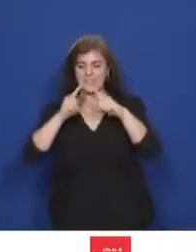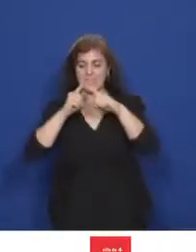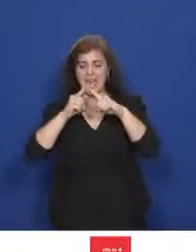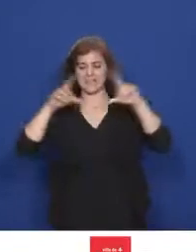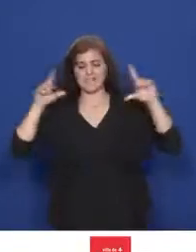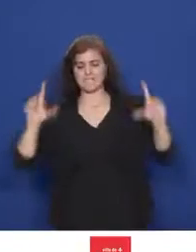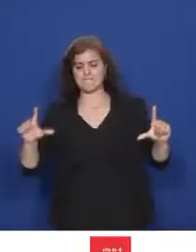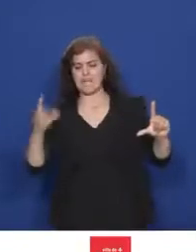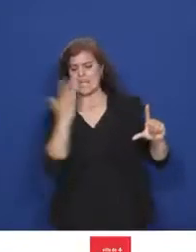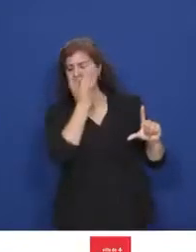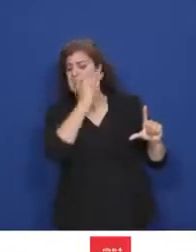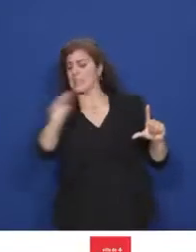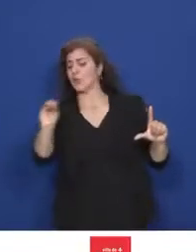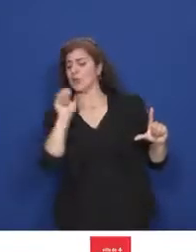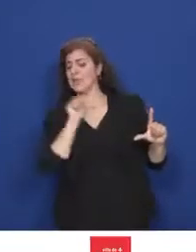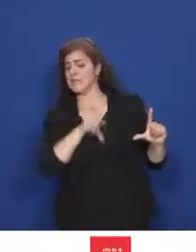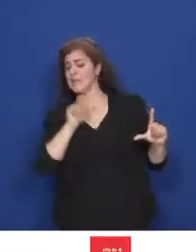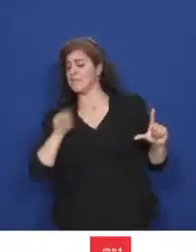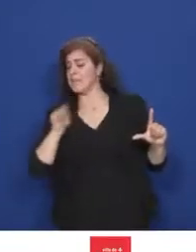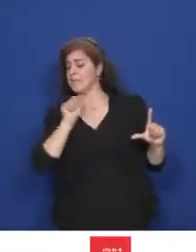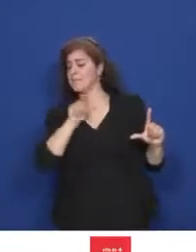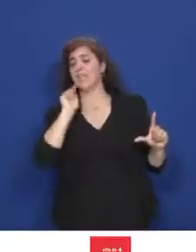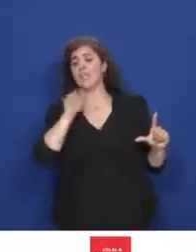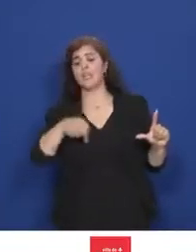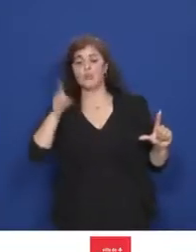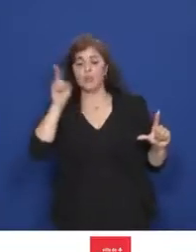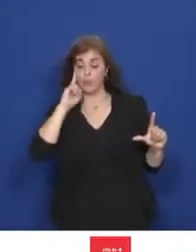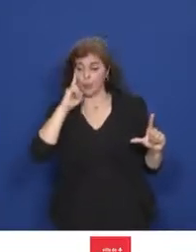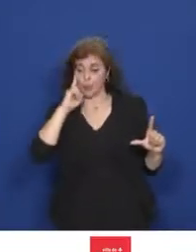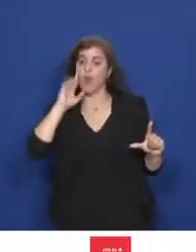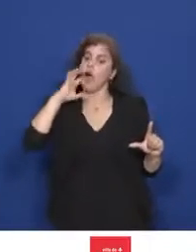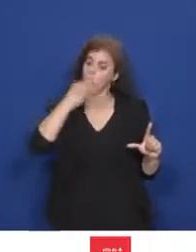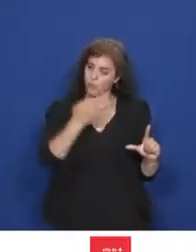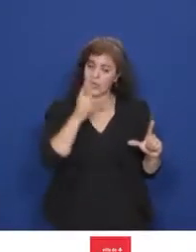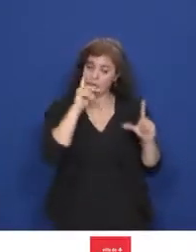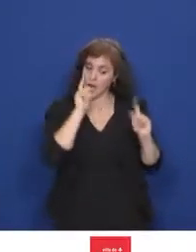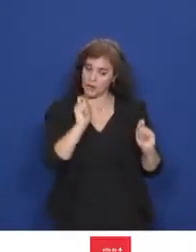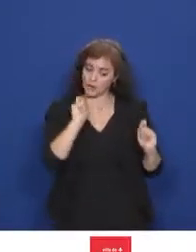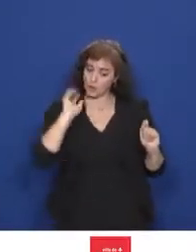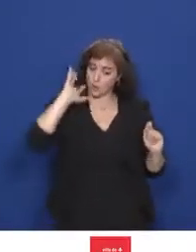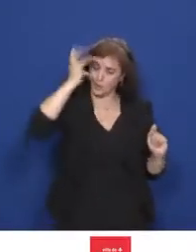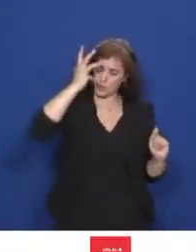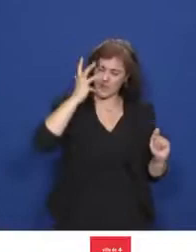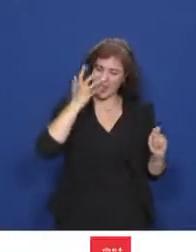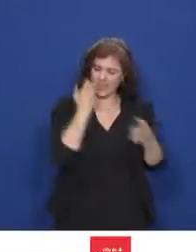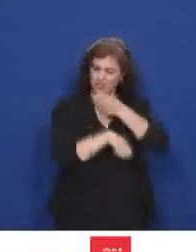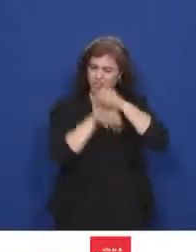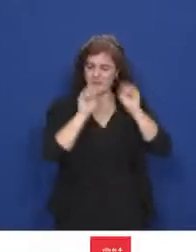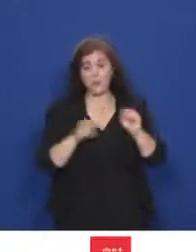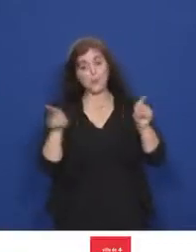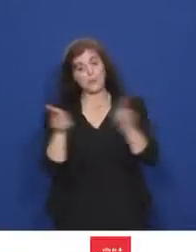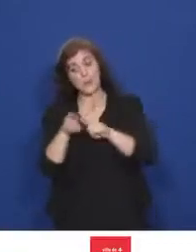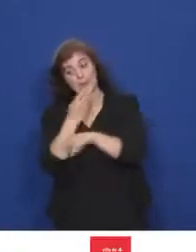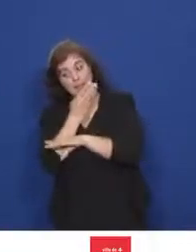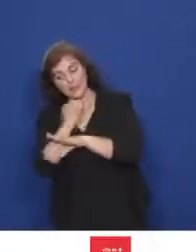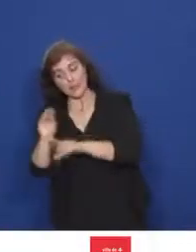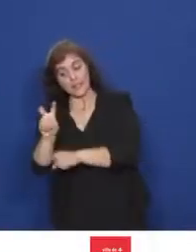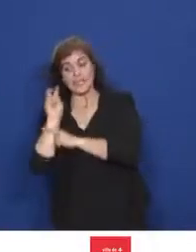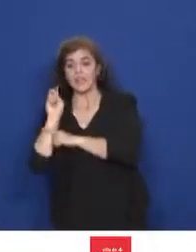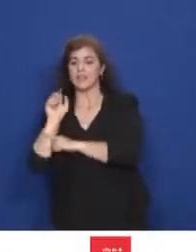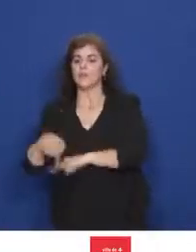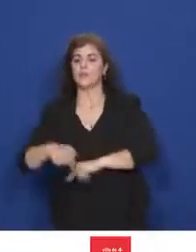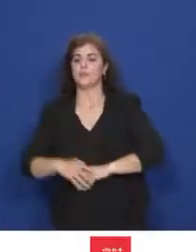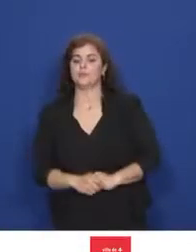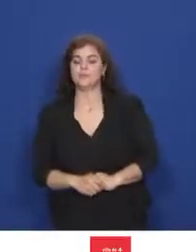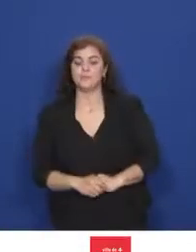pense qu'il faut aussi avancer sur les deux aspects, et ceci en parallèle. Sur la